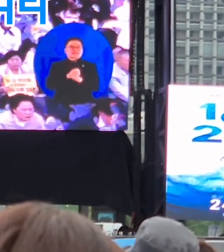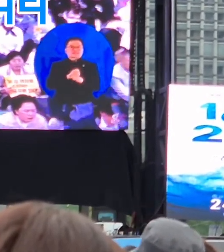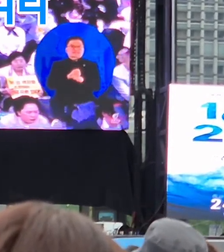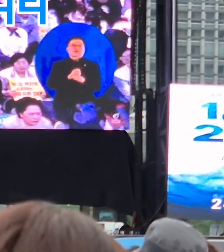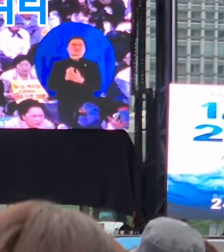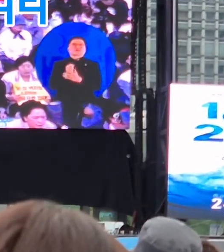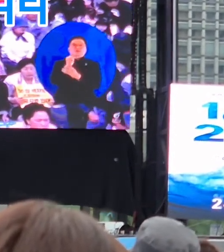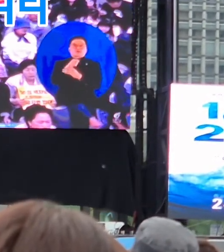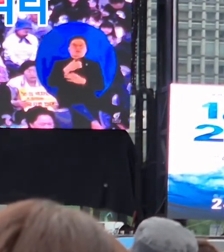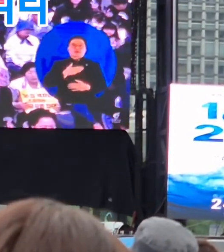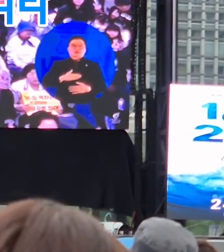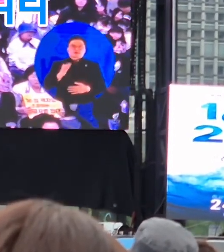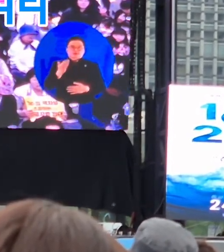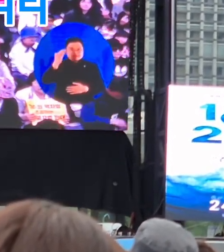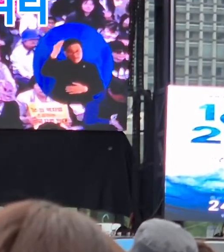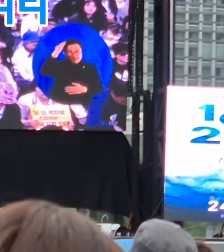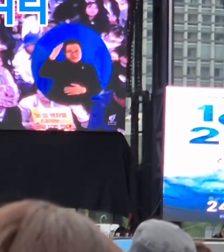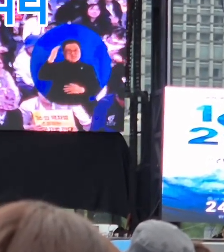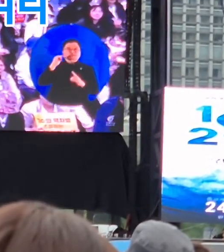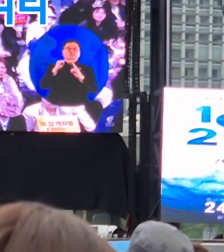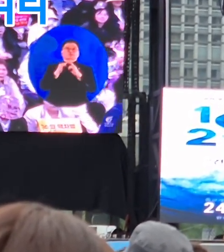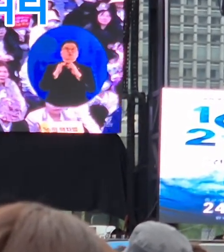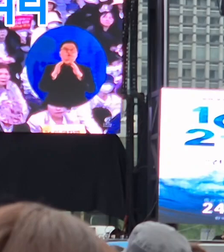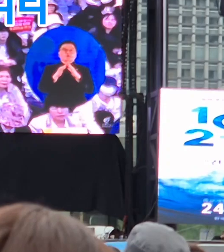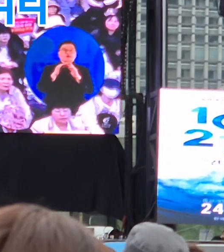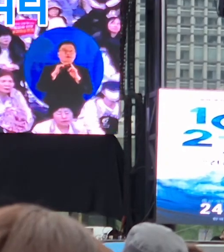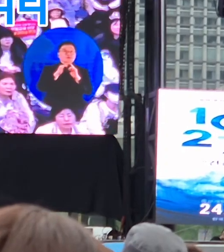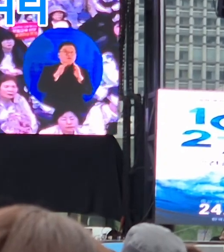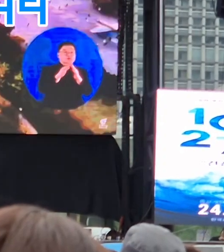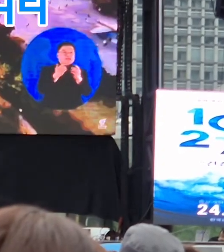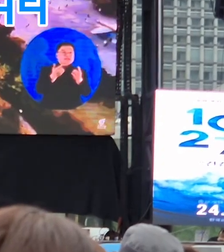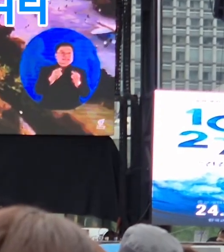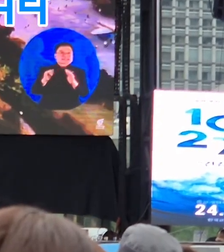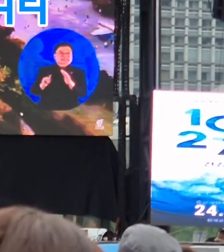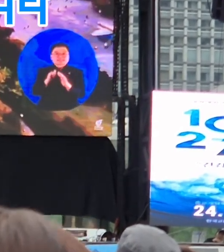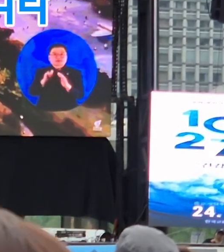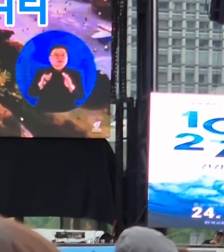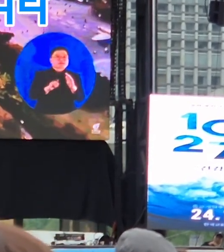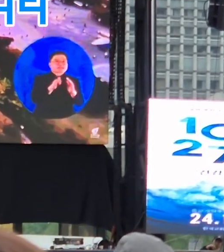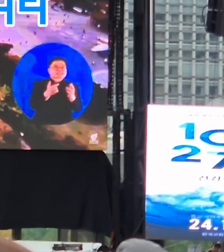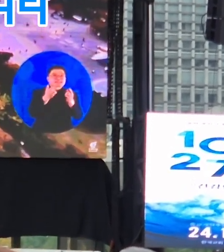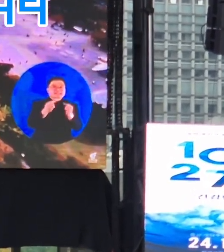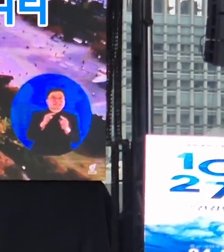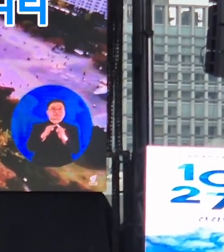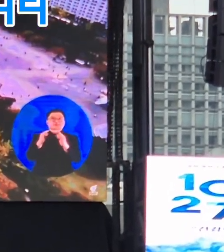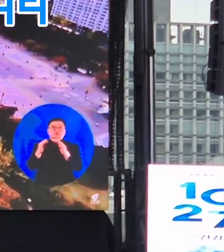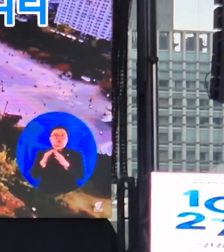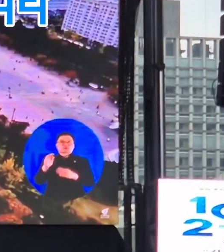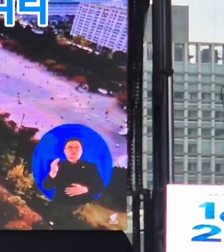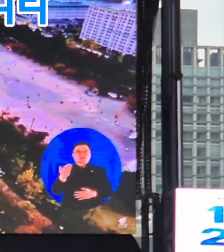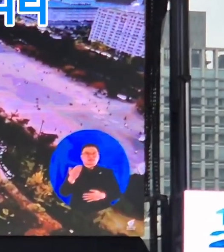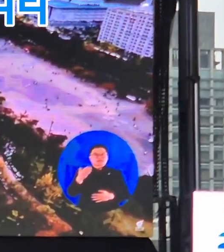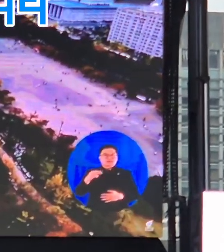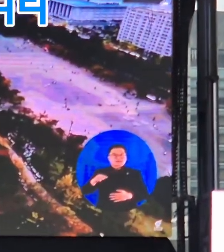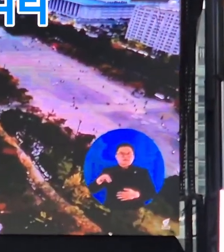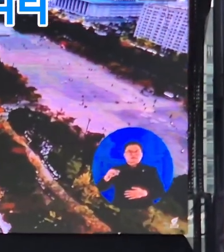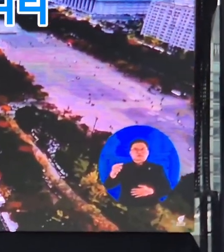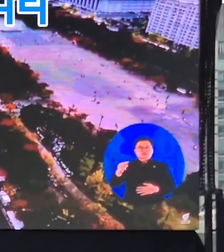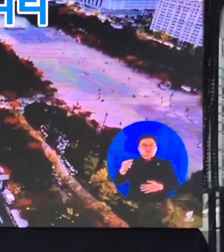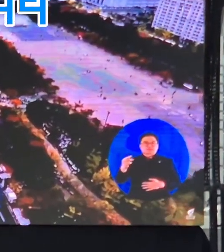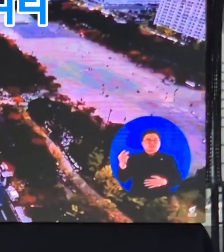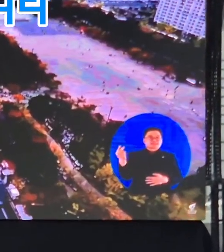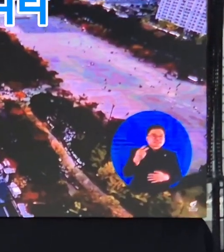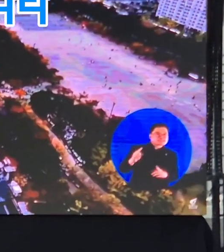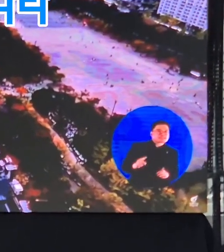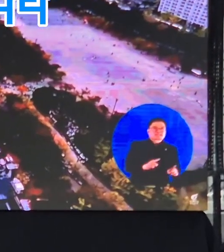되었습니다. 한국교회가 교회 같은 가정, 가정 같은 교회가 돼야 돌이켜 살아나게 될